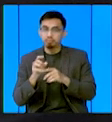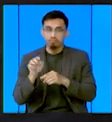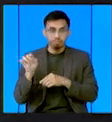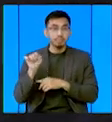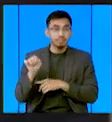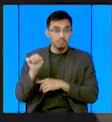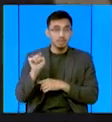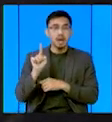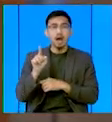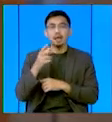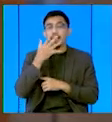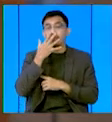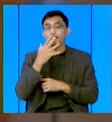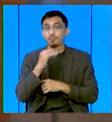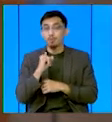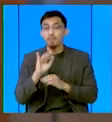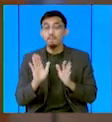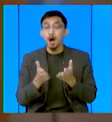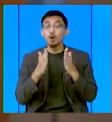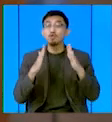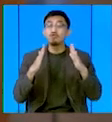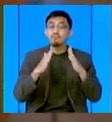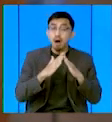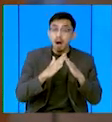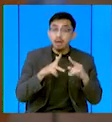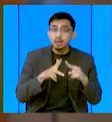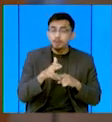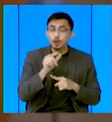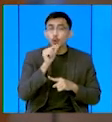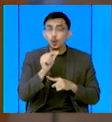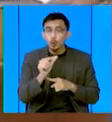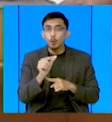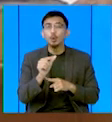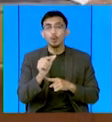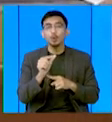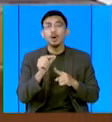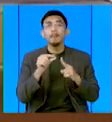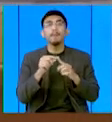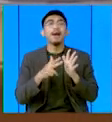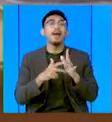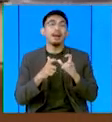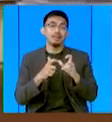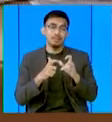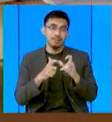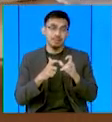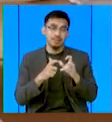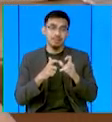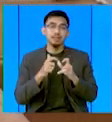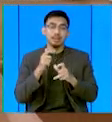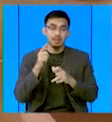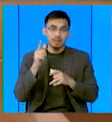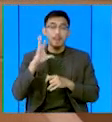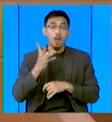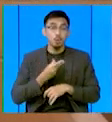pelaksanaan pembangunan rumah sederhana bersubsidi untuk pegawai negeri sipil di lingkungan pemerintah Provinsi Maluku. Wanita berusia 67 tahun ini